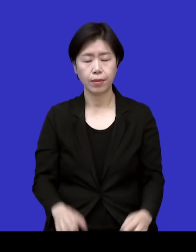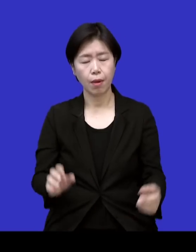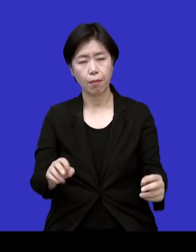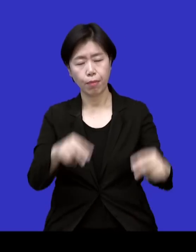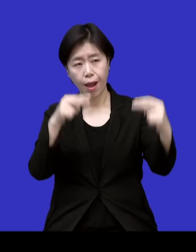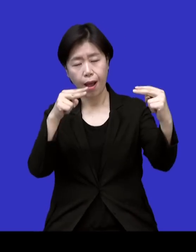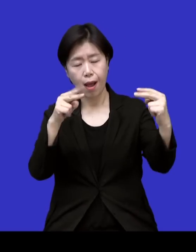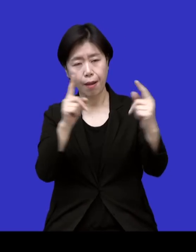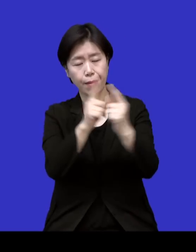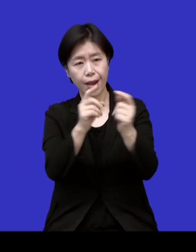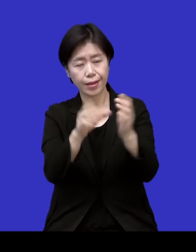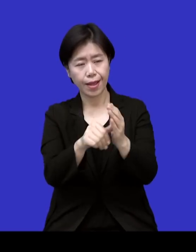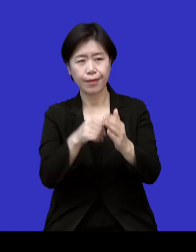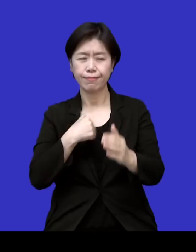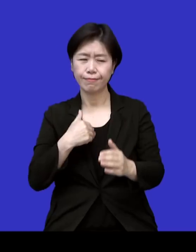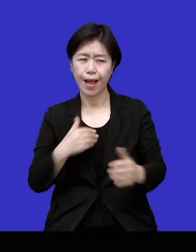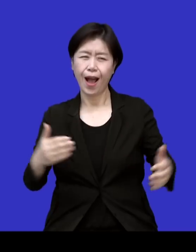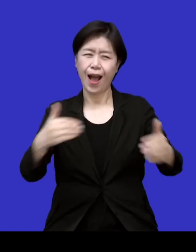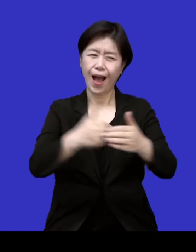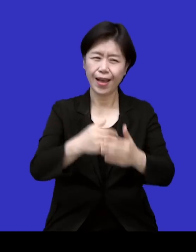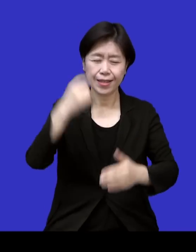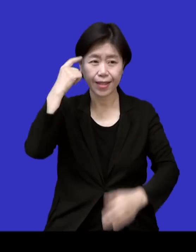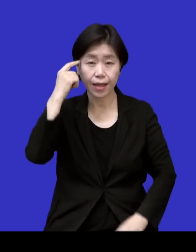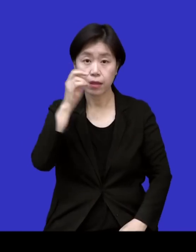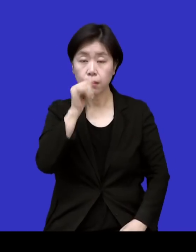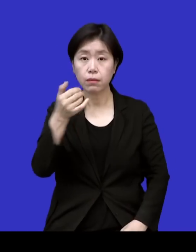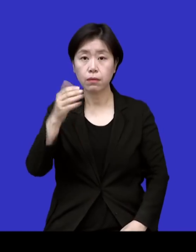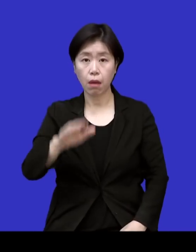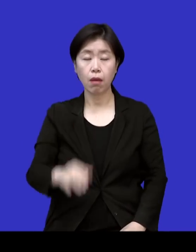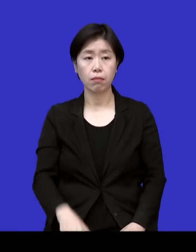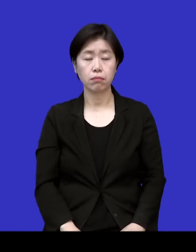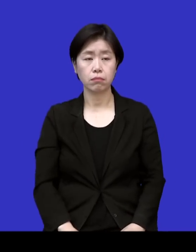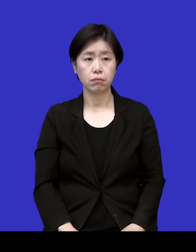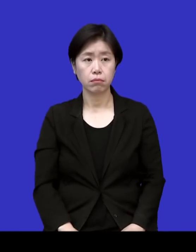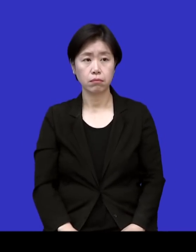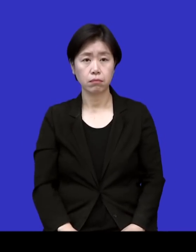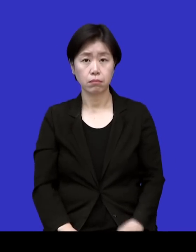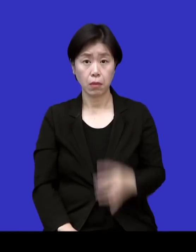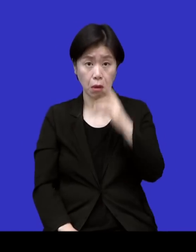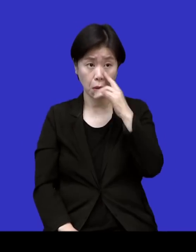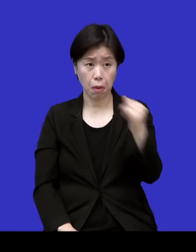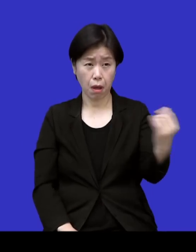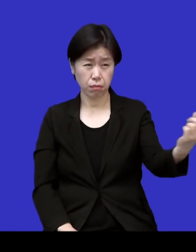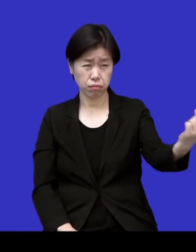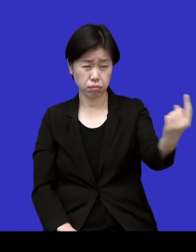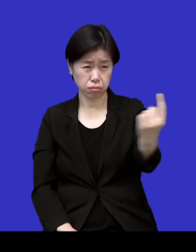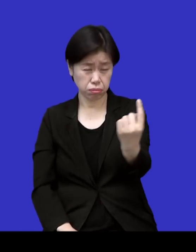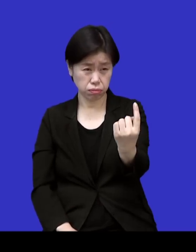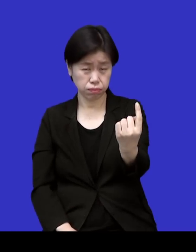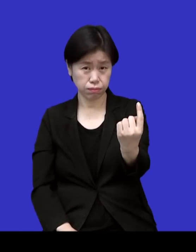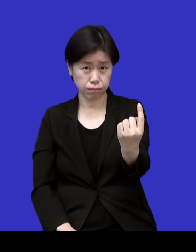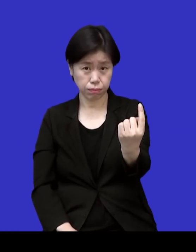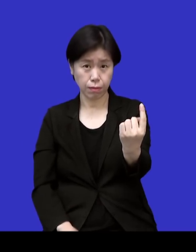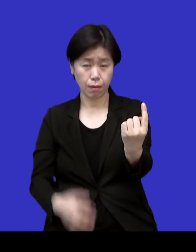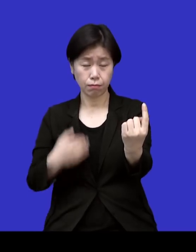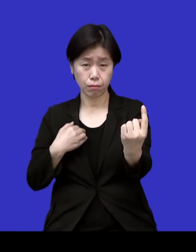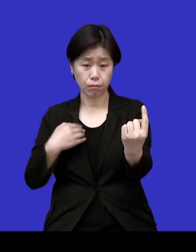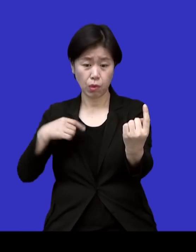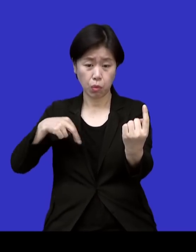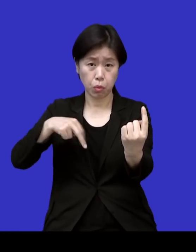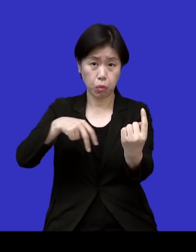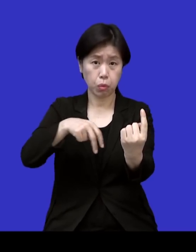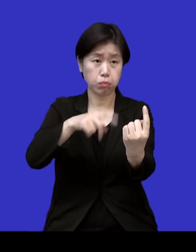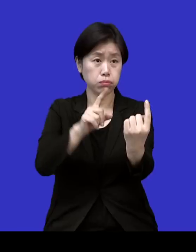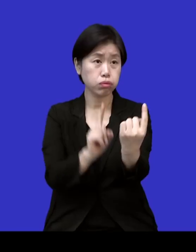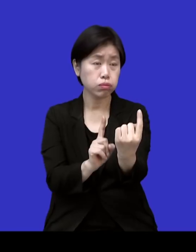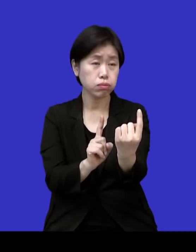이렇게 안기거나 이럴 줄 알았는데 멀리서 엄마가 이렇게 꾸부정하게 서 있는데 제가 이렇게 터벅터벅 걸어가서 그 앞에